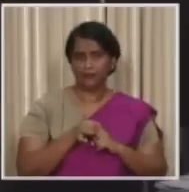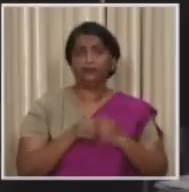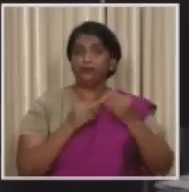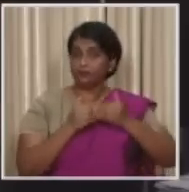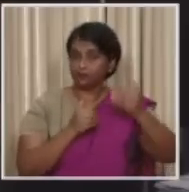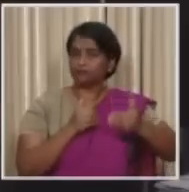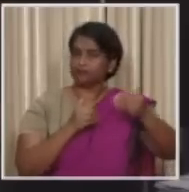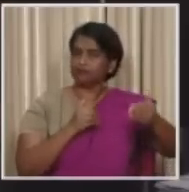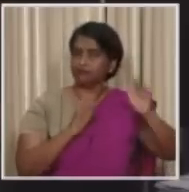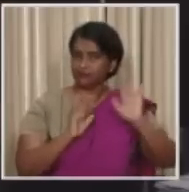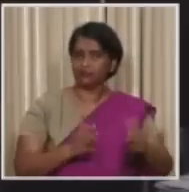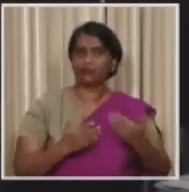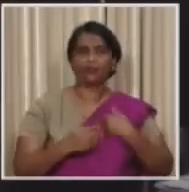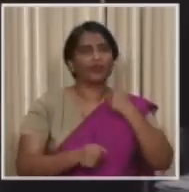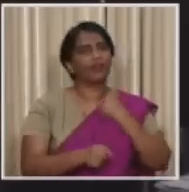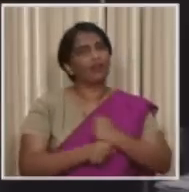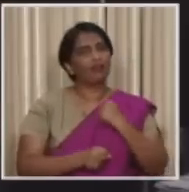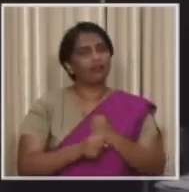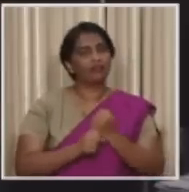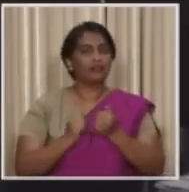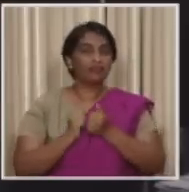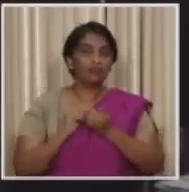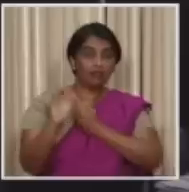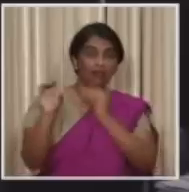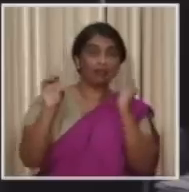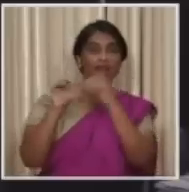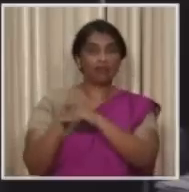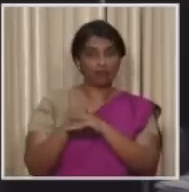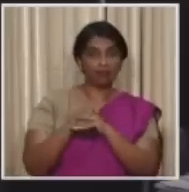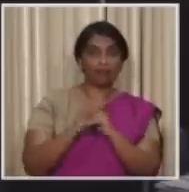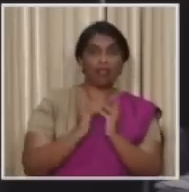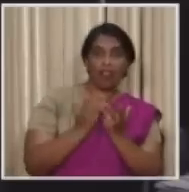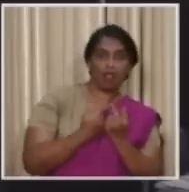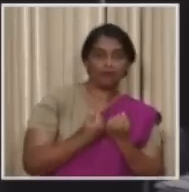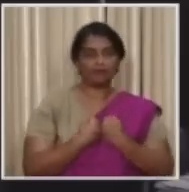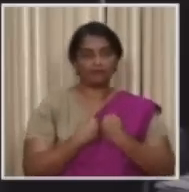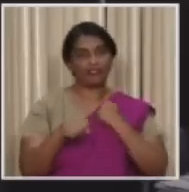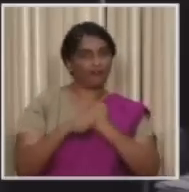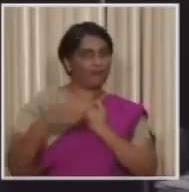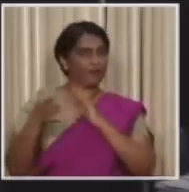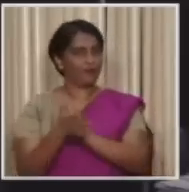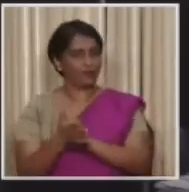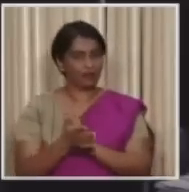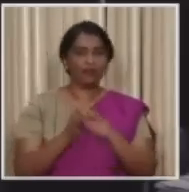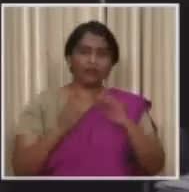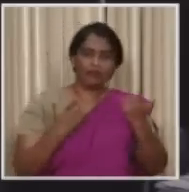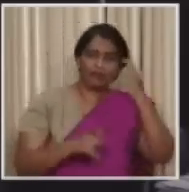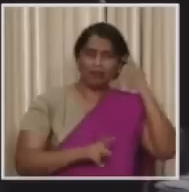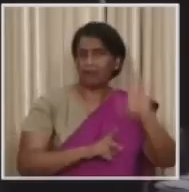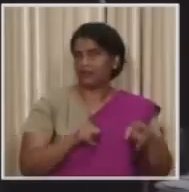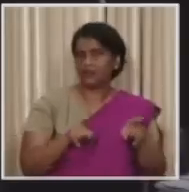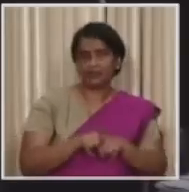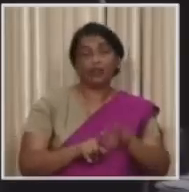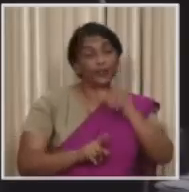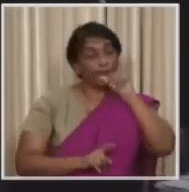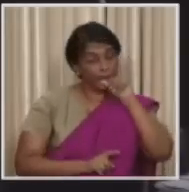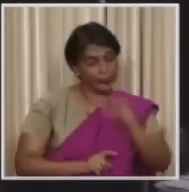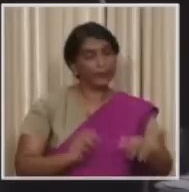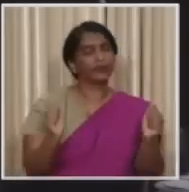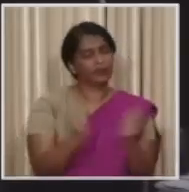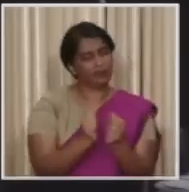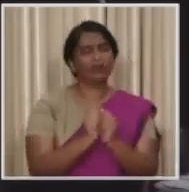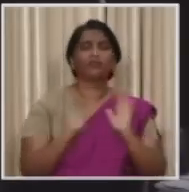ඉස්සරහට තියාගෙන ආණ්ඩුවට යන්න බලාගෙන ඉන්න අය මෙහි ඉඳලා ලකුණු දා ගන්න හදනවා හරි බොහොම එහෙම නැත්නම් තව මොන විකාර කරනවා ඒ නිසා මේකේ අලංකව කරනවා නම්